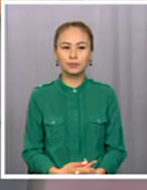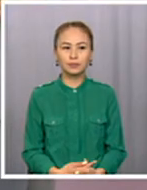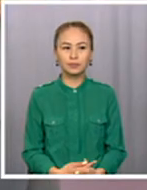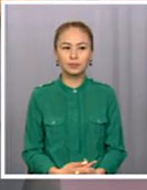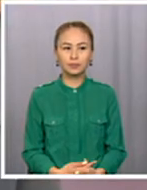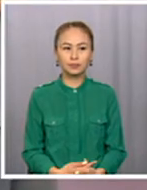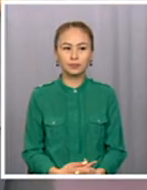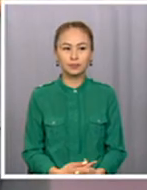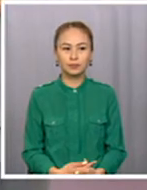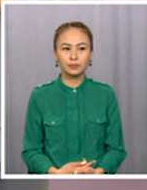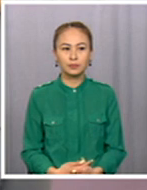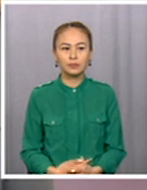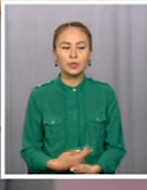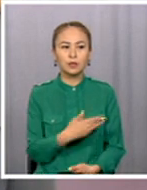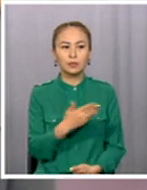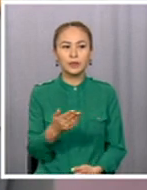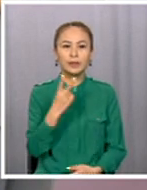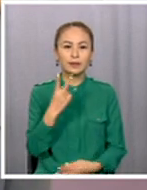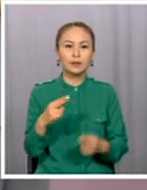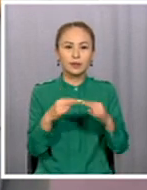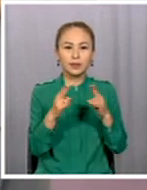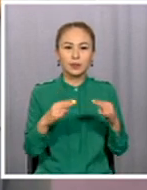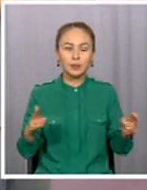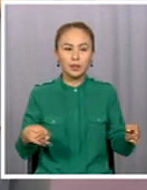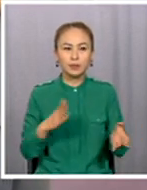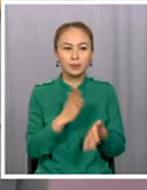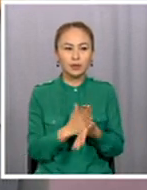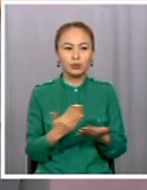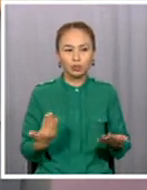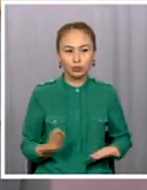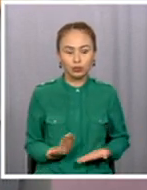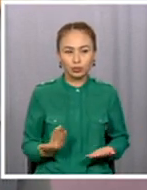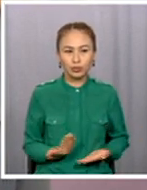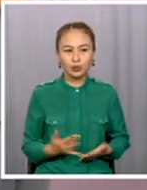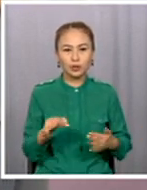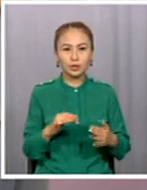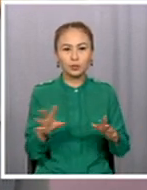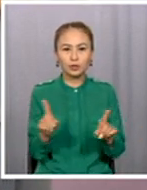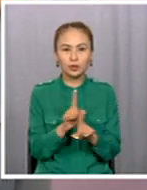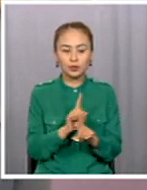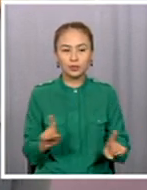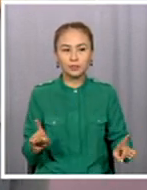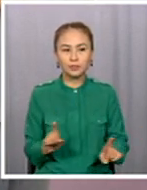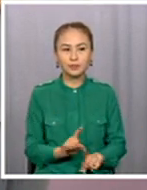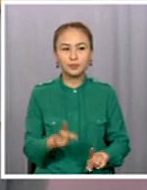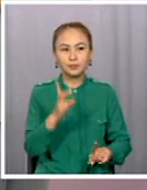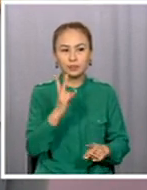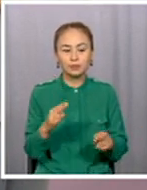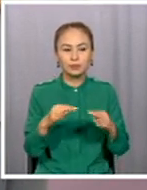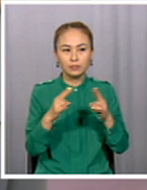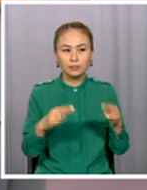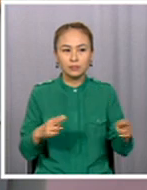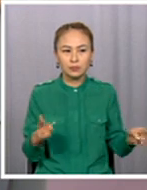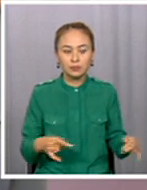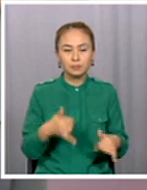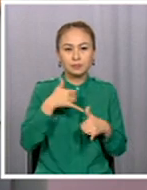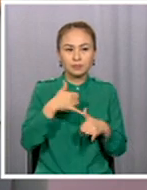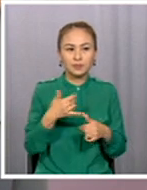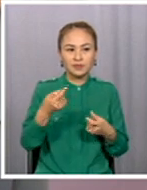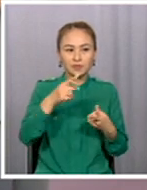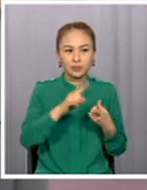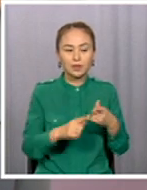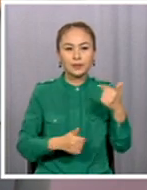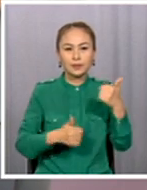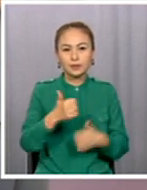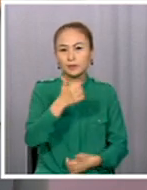Балалар, мұнда екі ғимарат берілген. Тұрғын үй және мұражай. Екі ғимаратты биіктігі бойынша